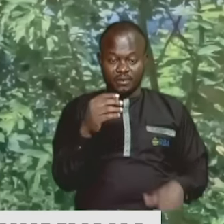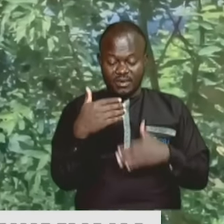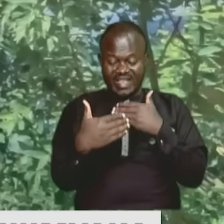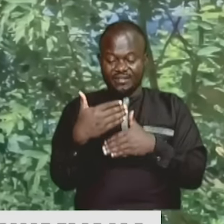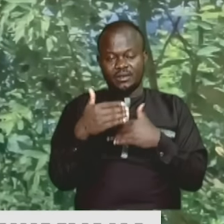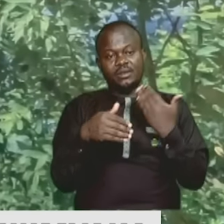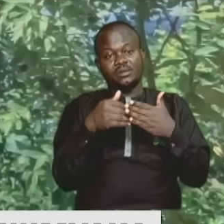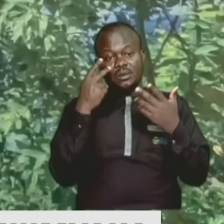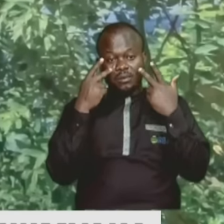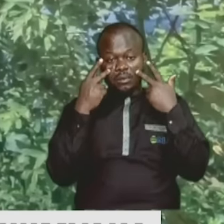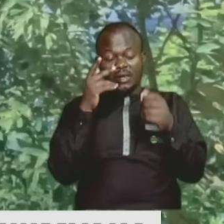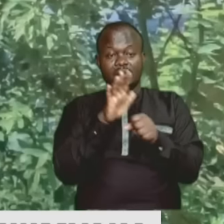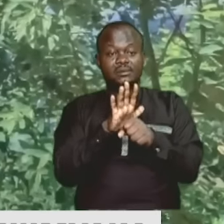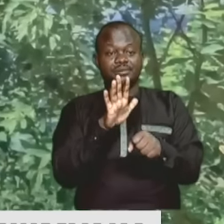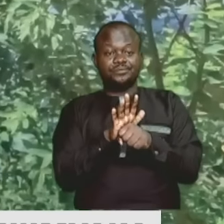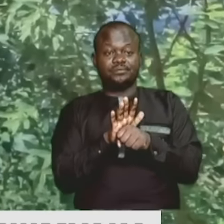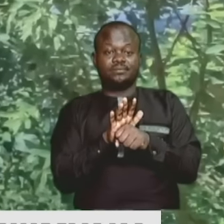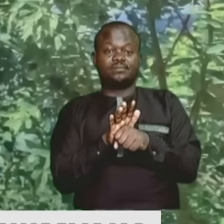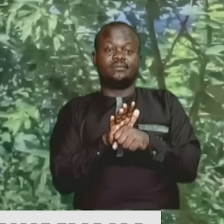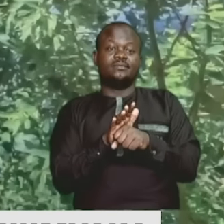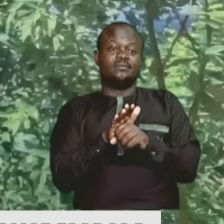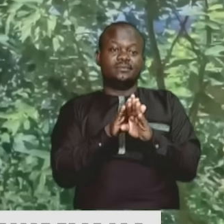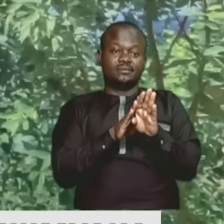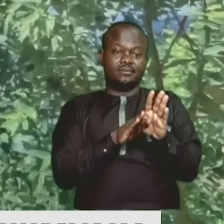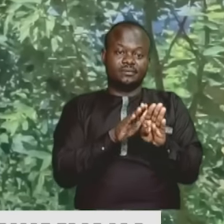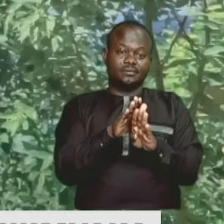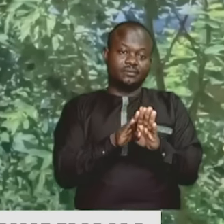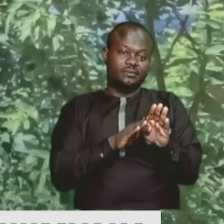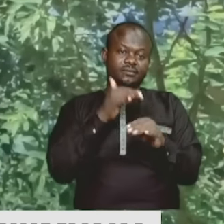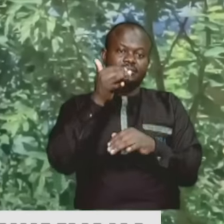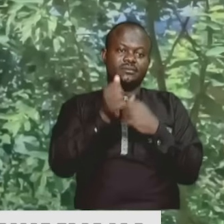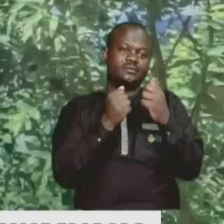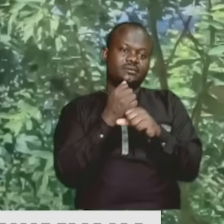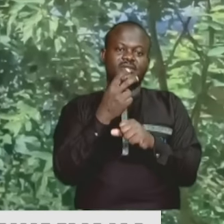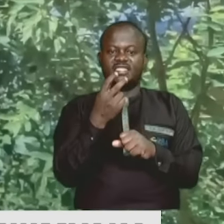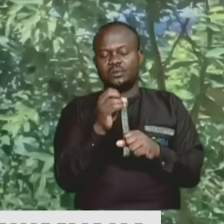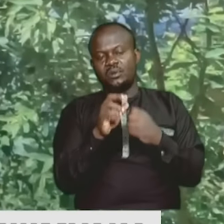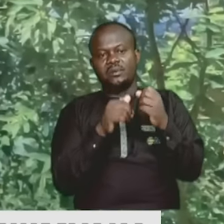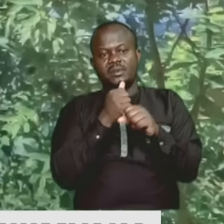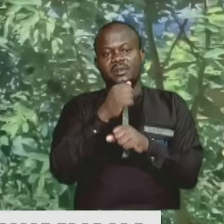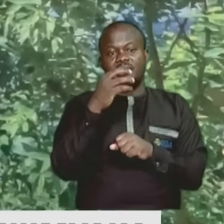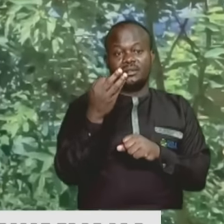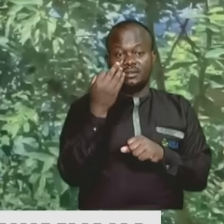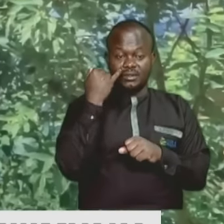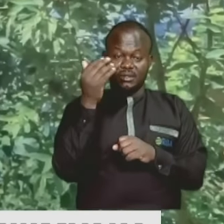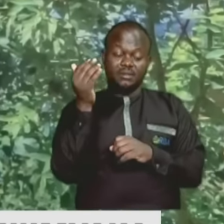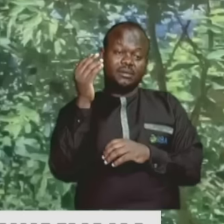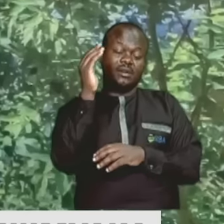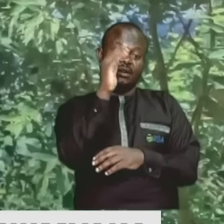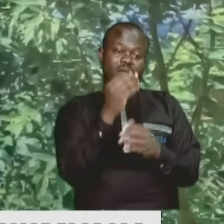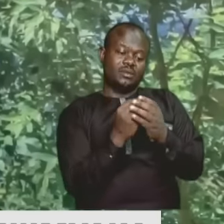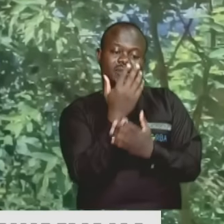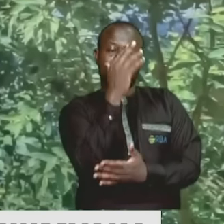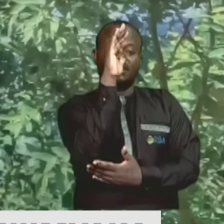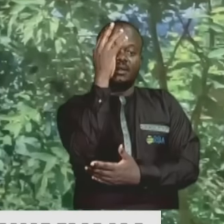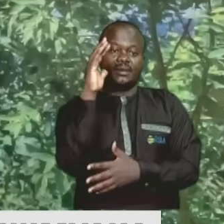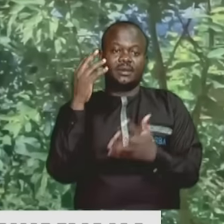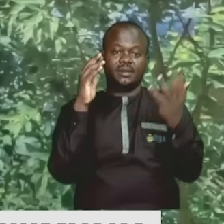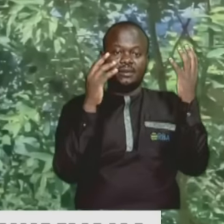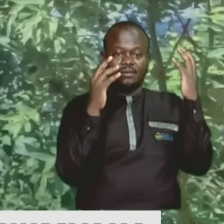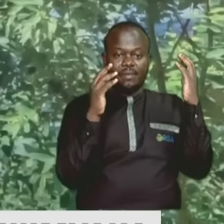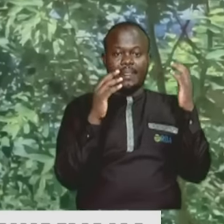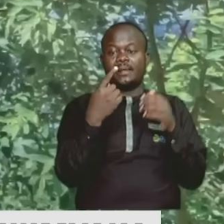rero abenshi buhoro buhoro nyuma y'imyaka 2-3 tubye ni wateye ibiti umutoje amutera